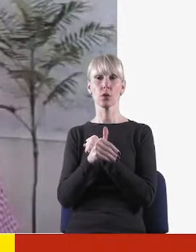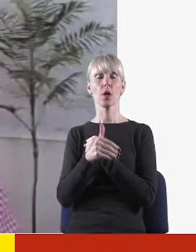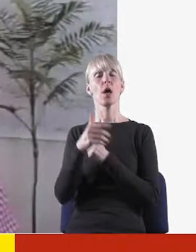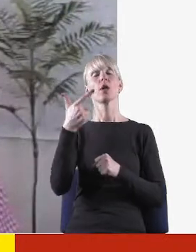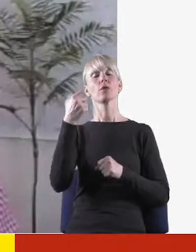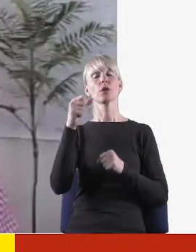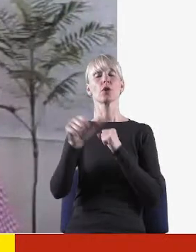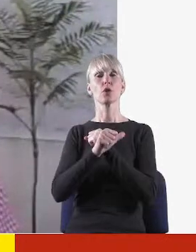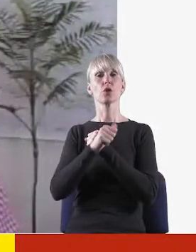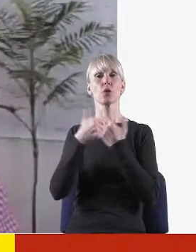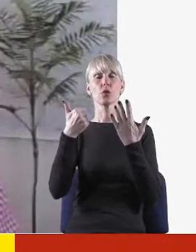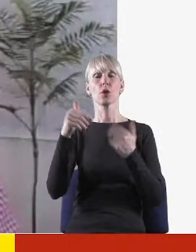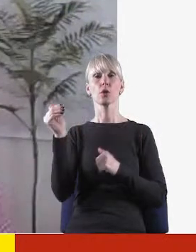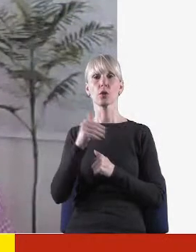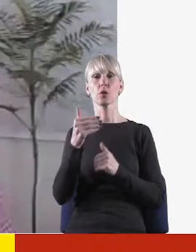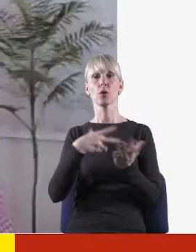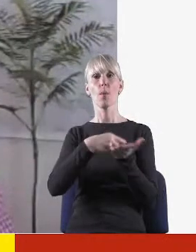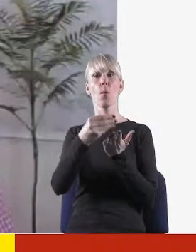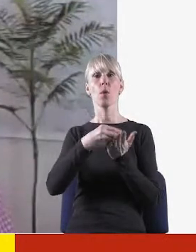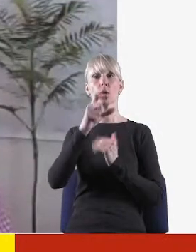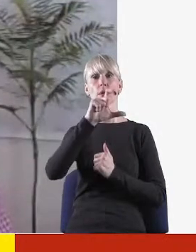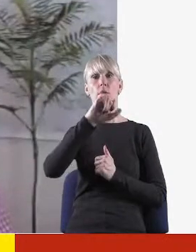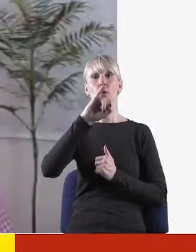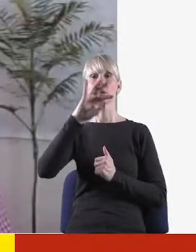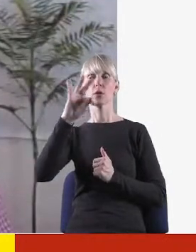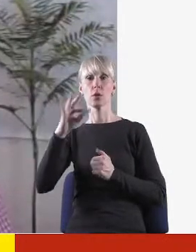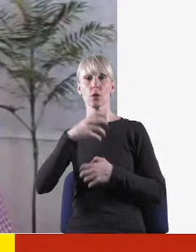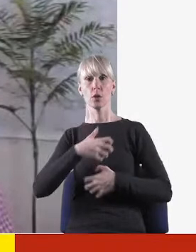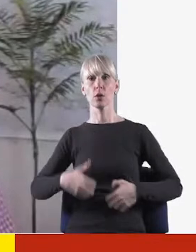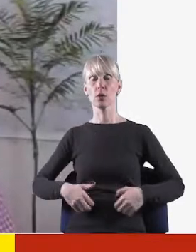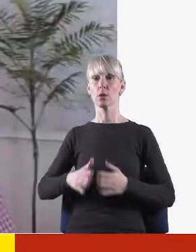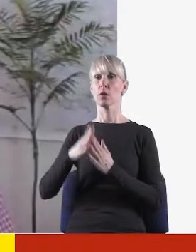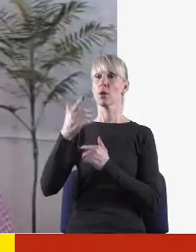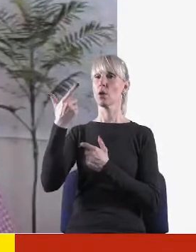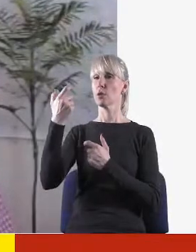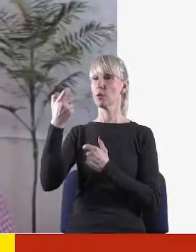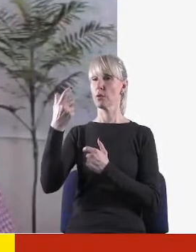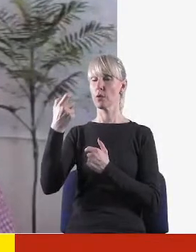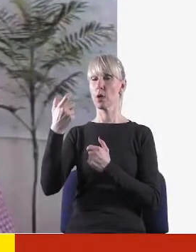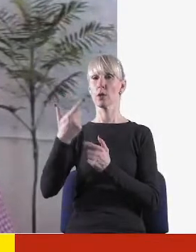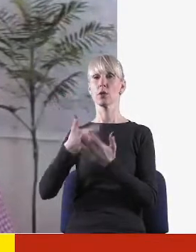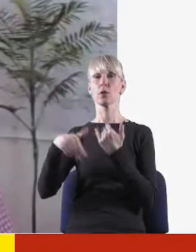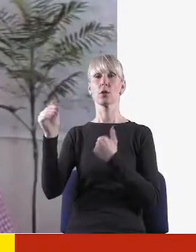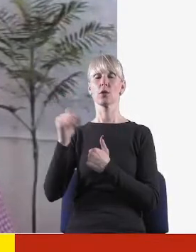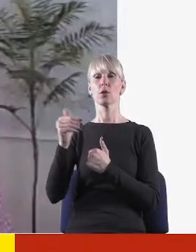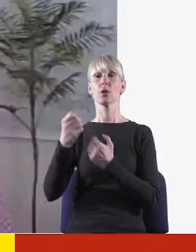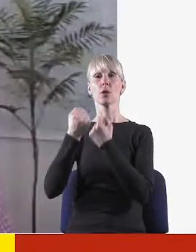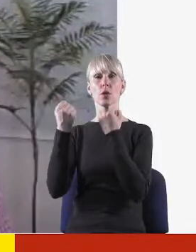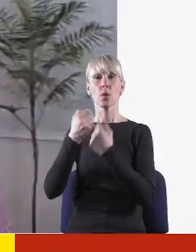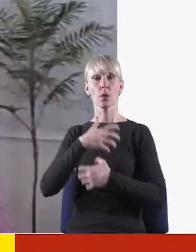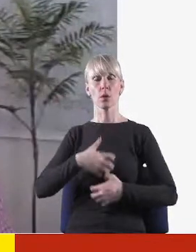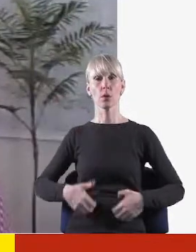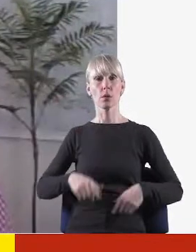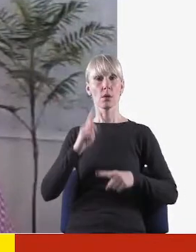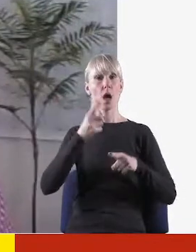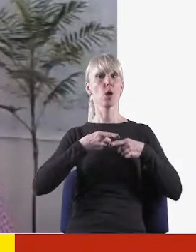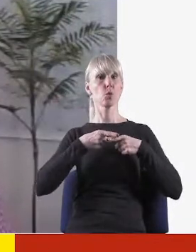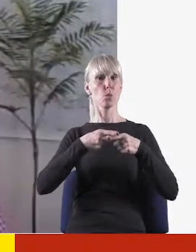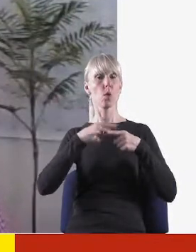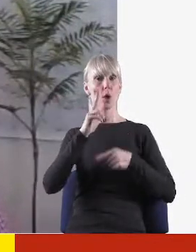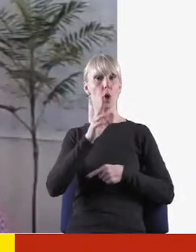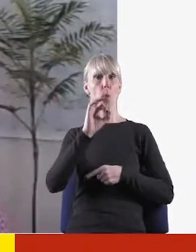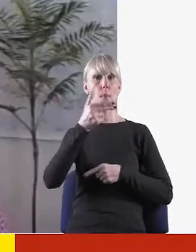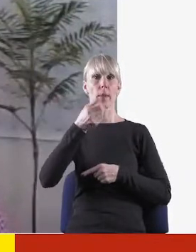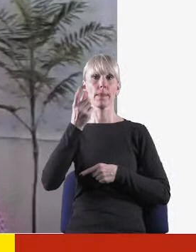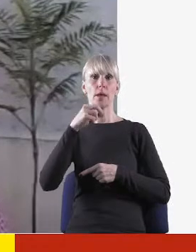266 tysięcy podmiotów, które płacą CIT gospodarczy, w tym 200 tysięcy działalności gospodarczych, a spółki komandytowe, o których pan